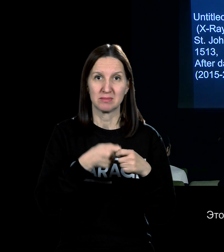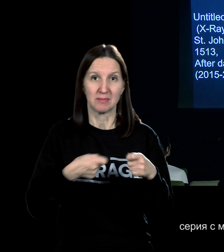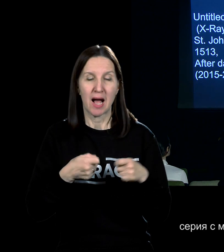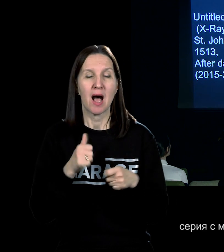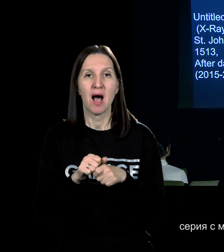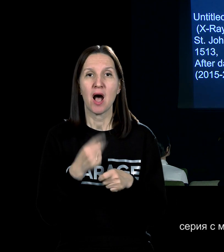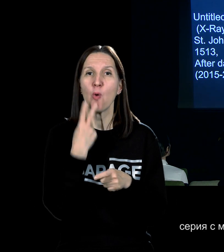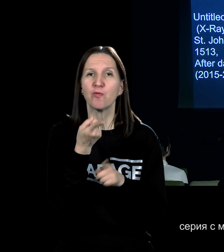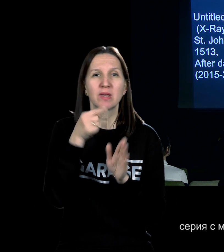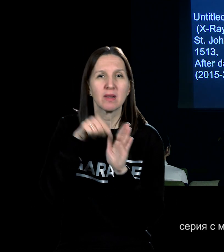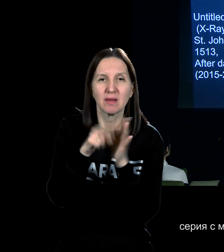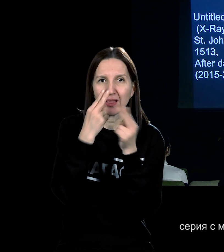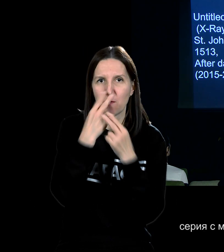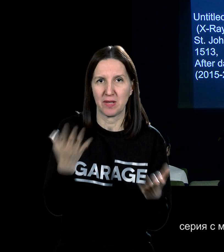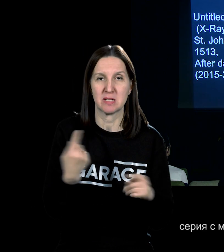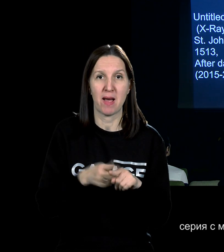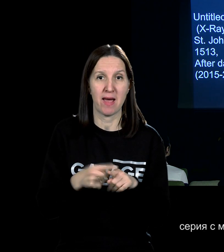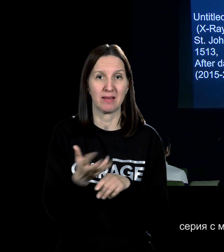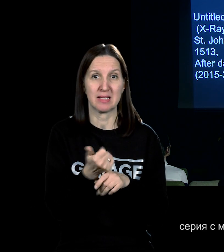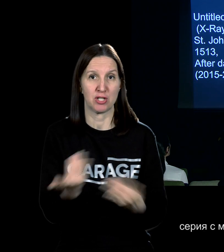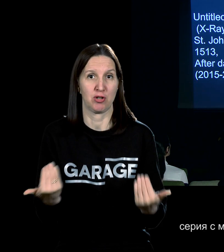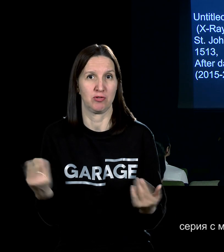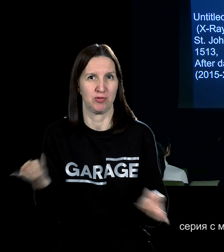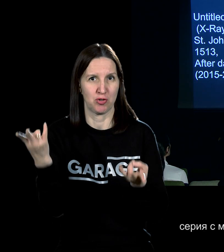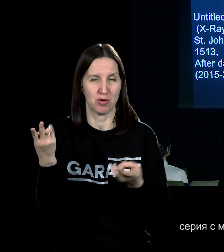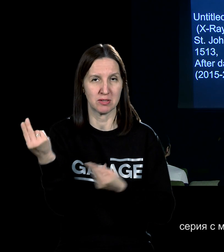незримое. Такая серия, которую он сейчас делает, серия с